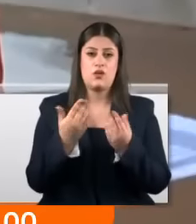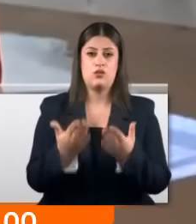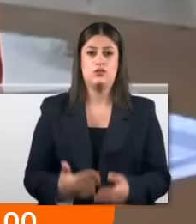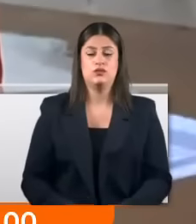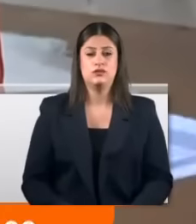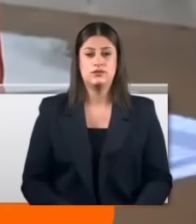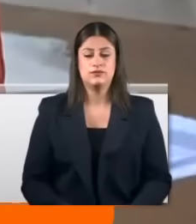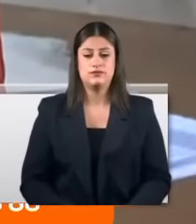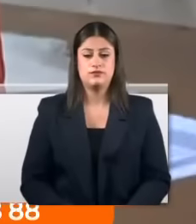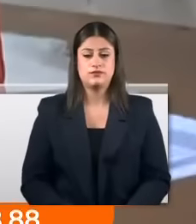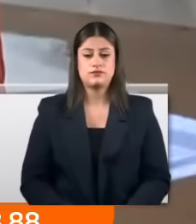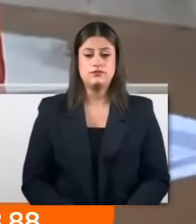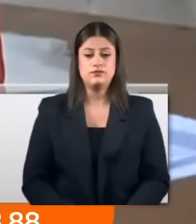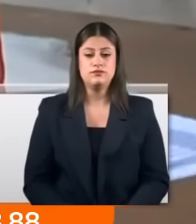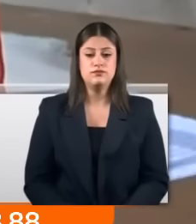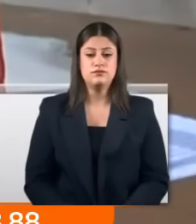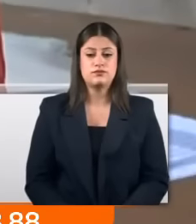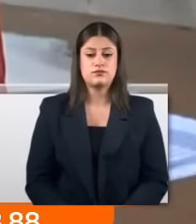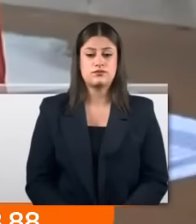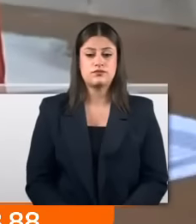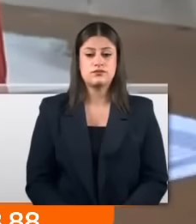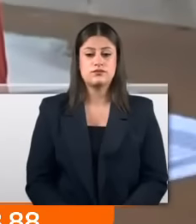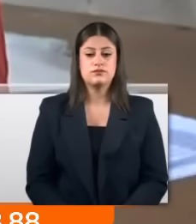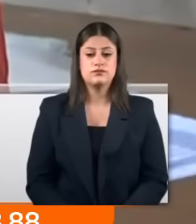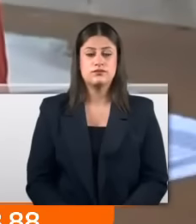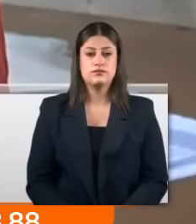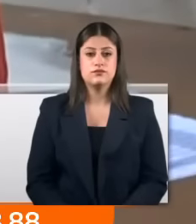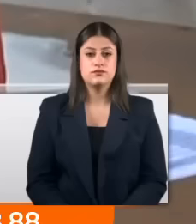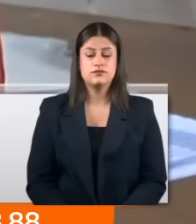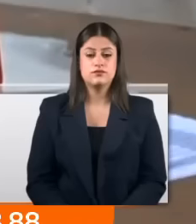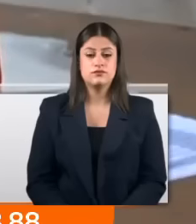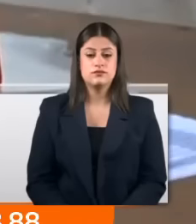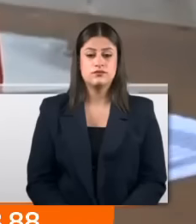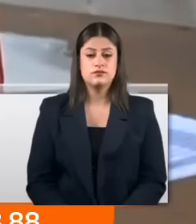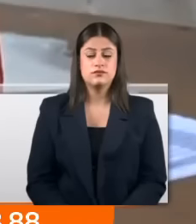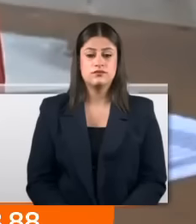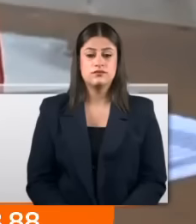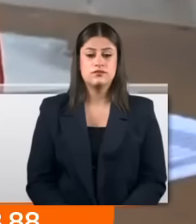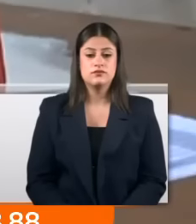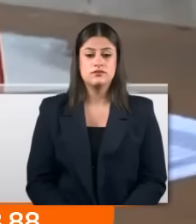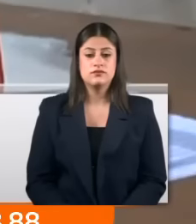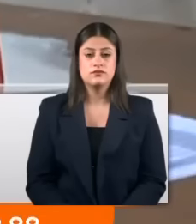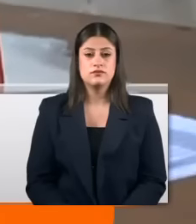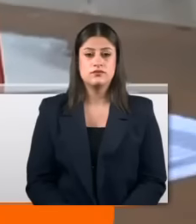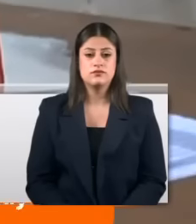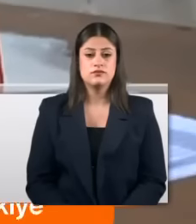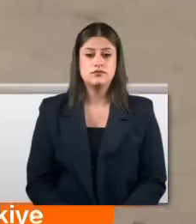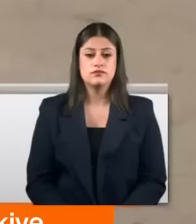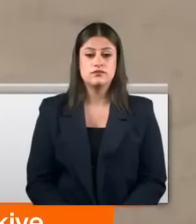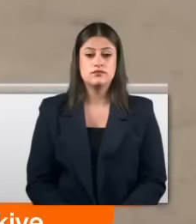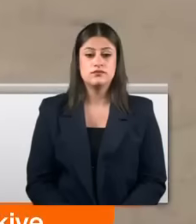ödemediği 4800 liralık borç için benim 3 katlı evim satıldı 480 bin